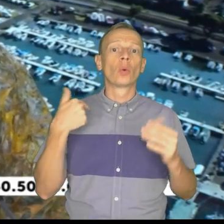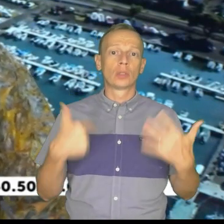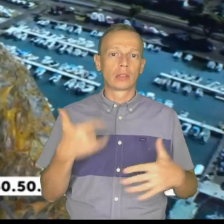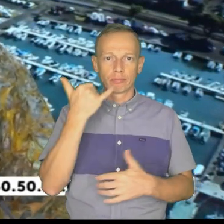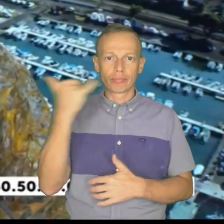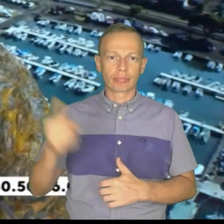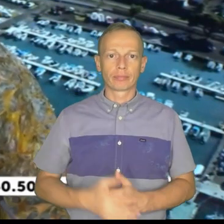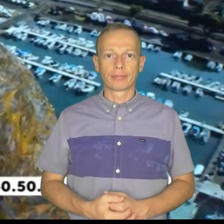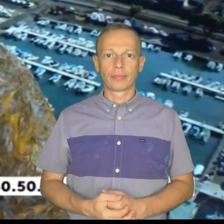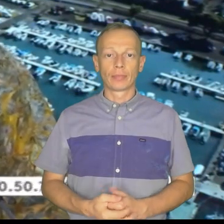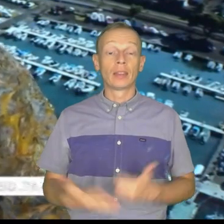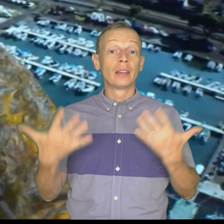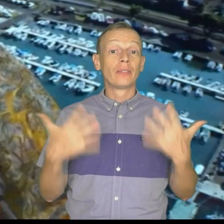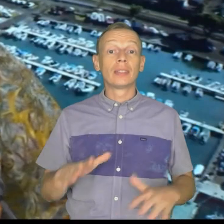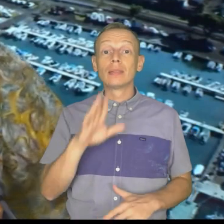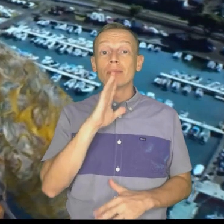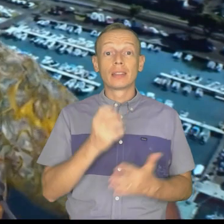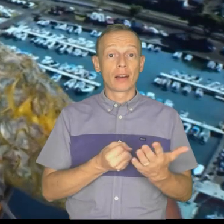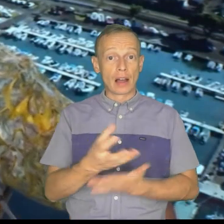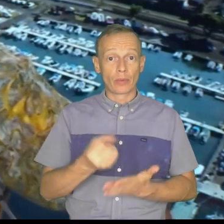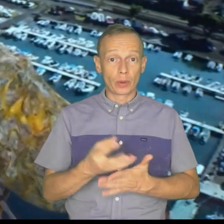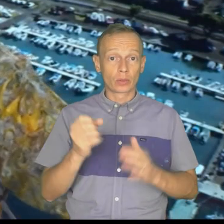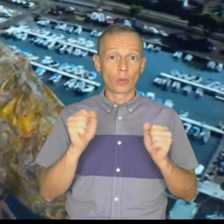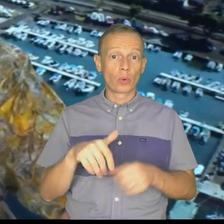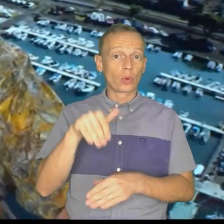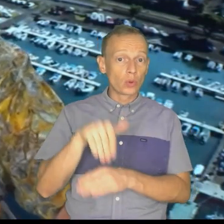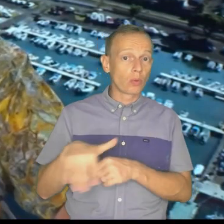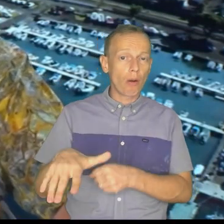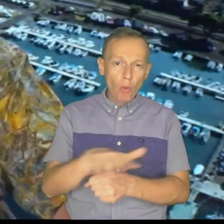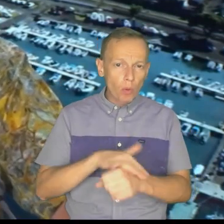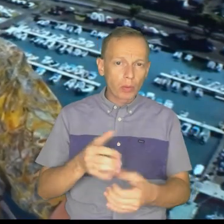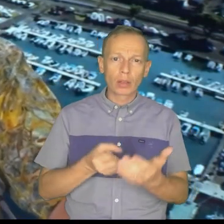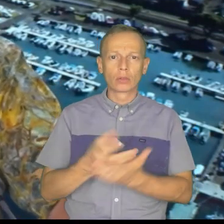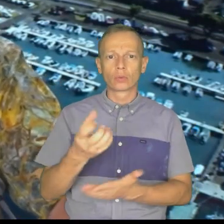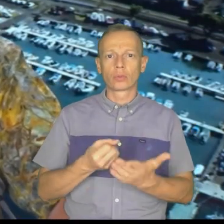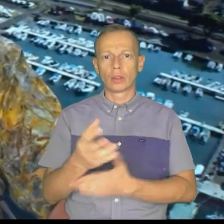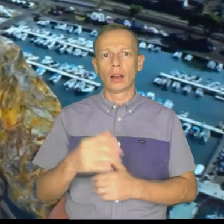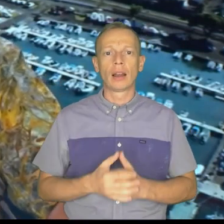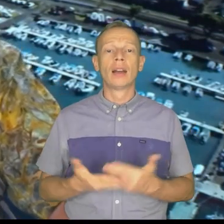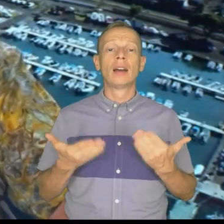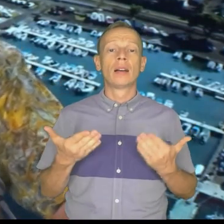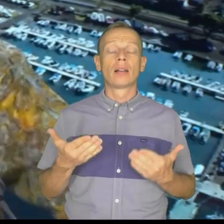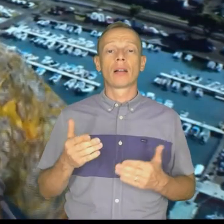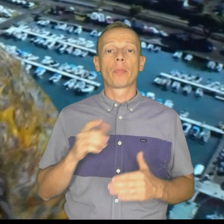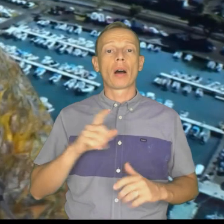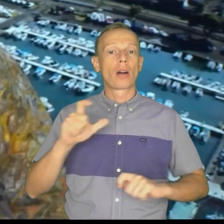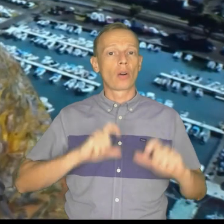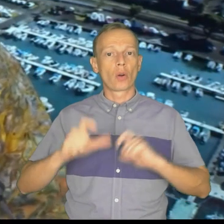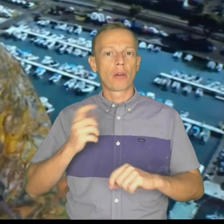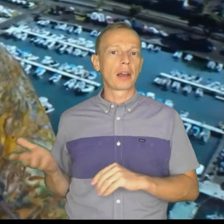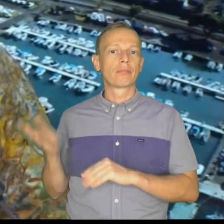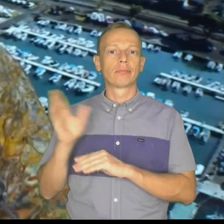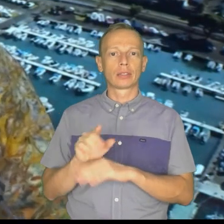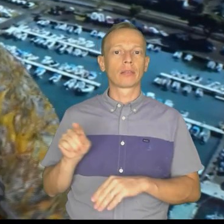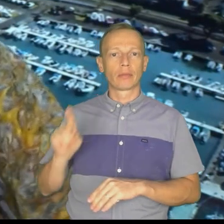le 17. Voilà, c'est la fin de ce flash. Retrouvez l'intégralité de vos informations ce soir, présentée par